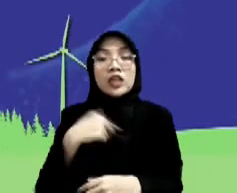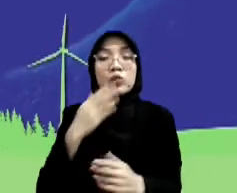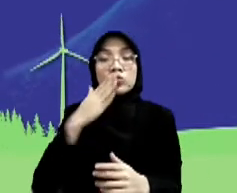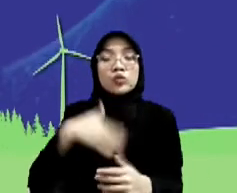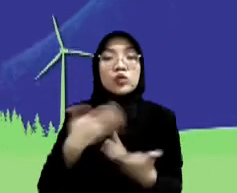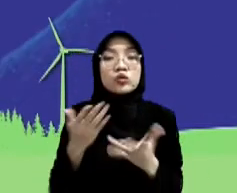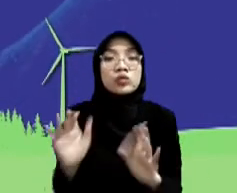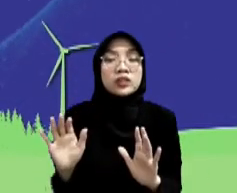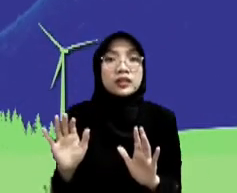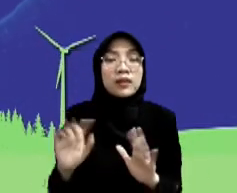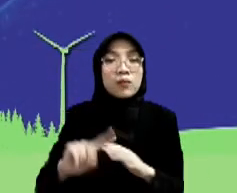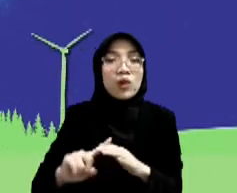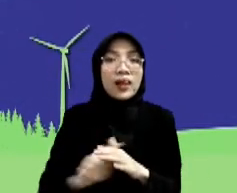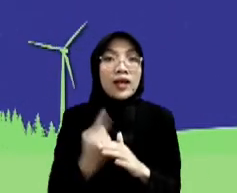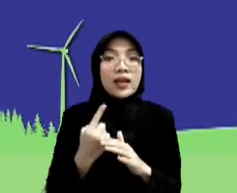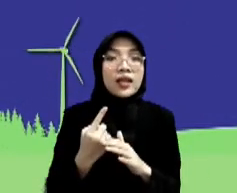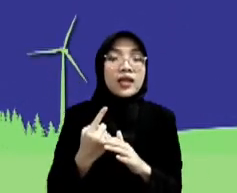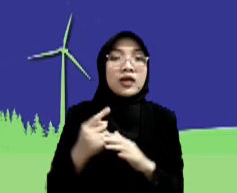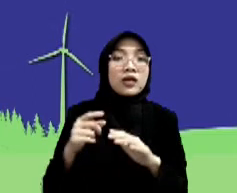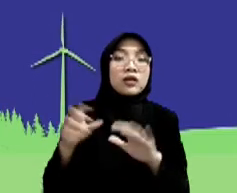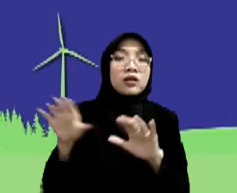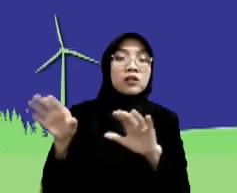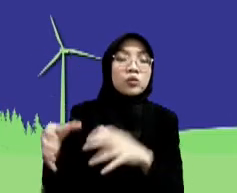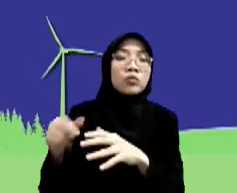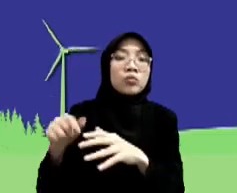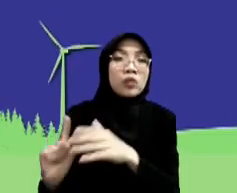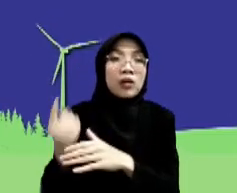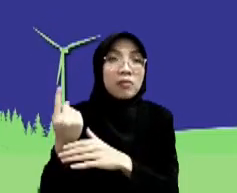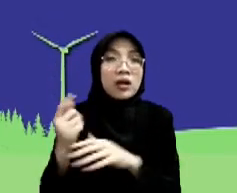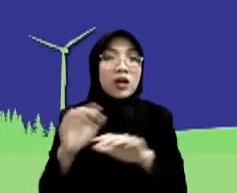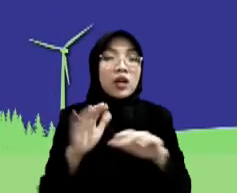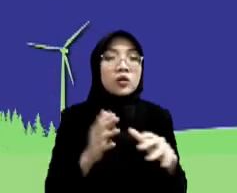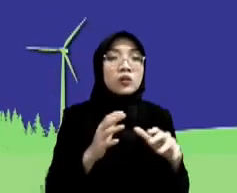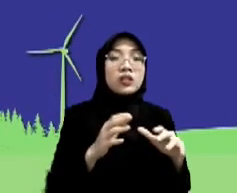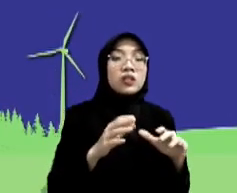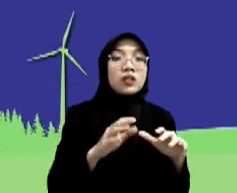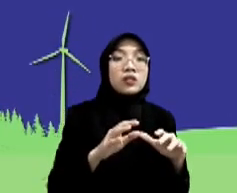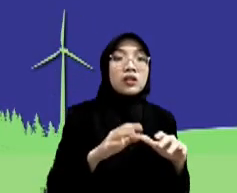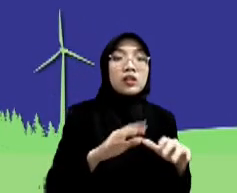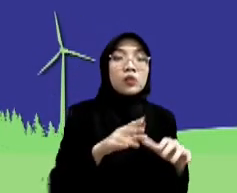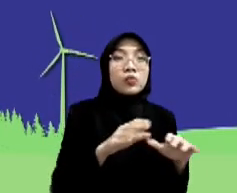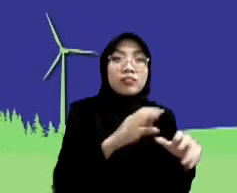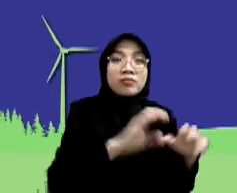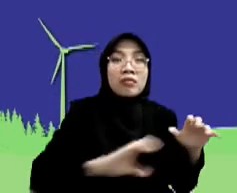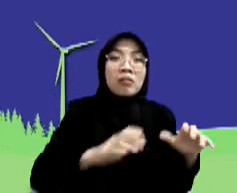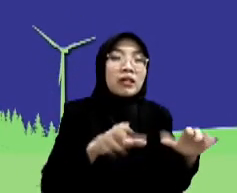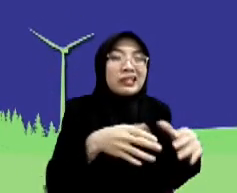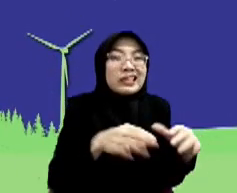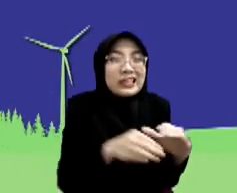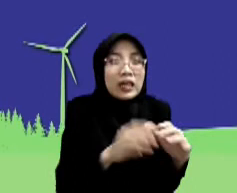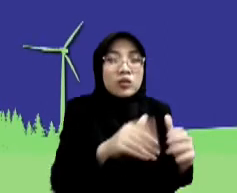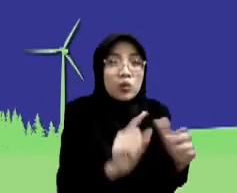eh dari sisi move maupun dari sisi eh small small holders untuk